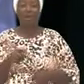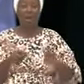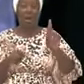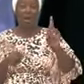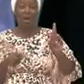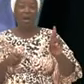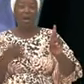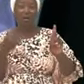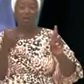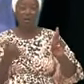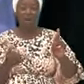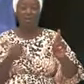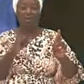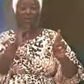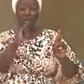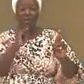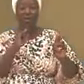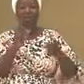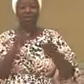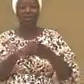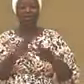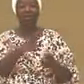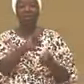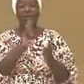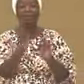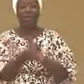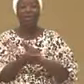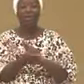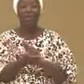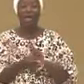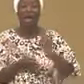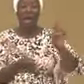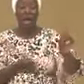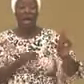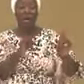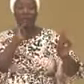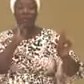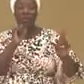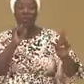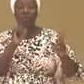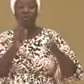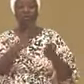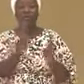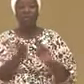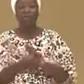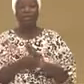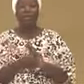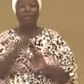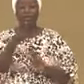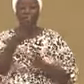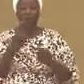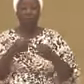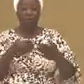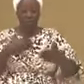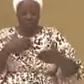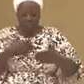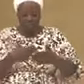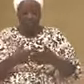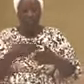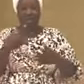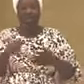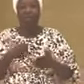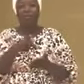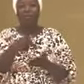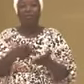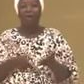le point suivant le repenti se repentir nous nous rapprochons du